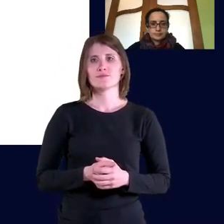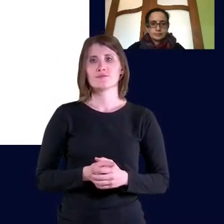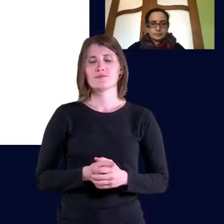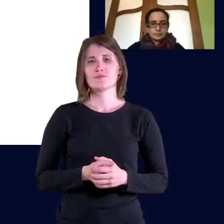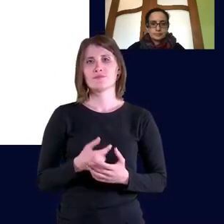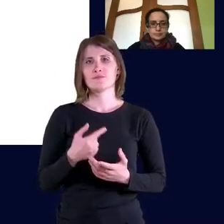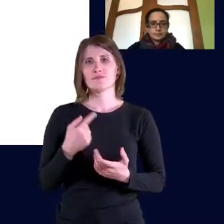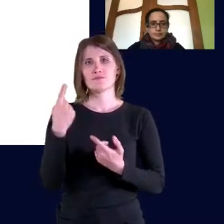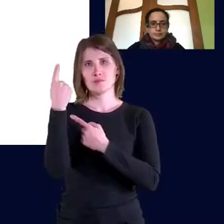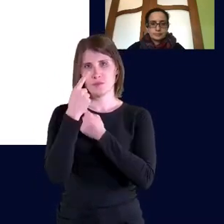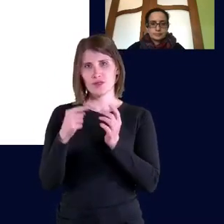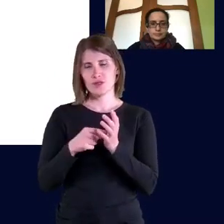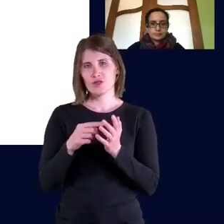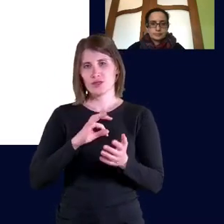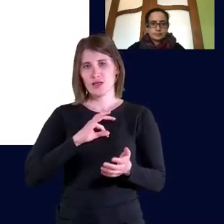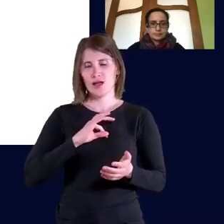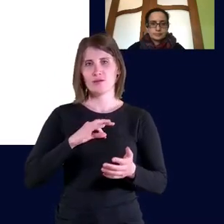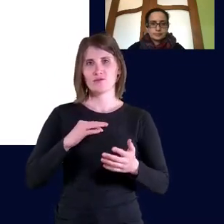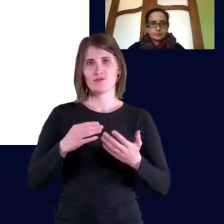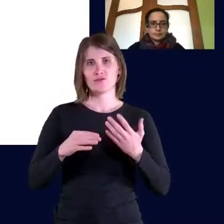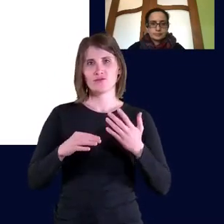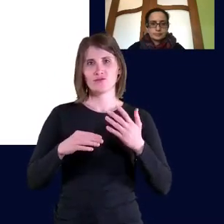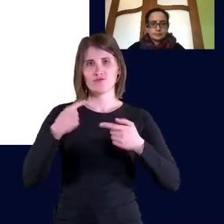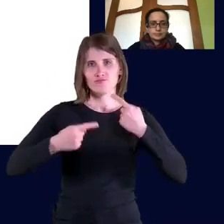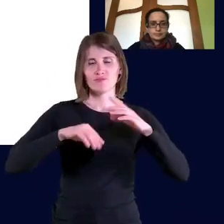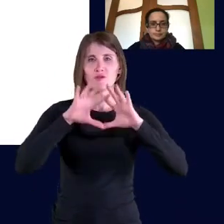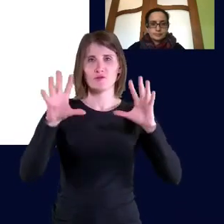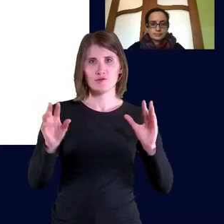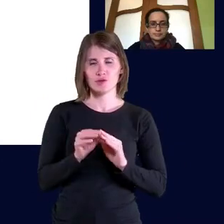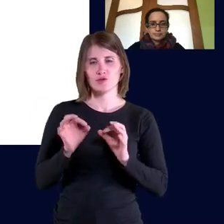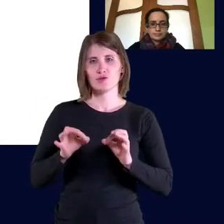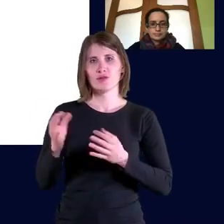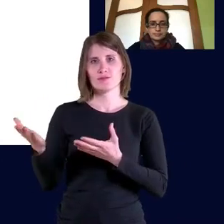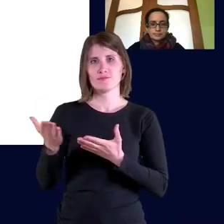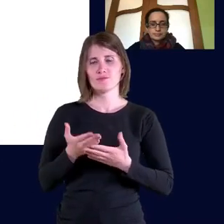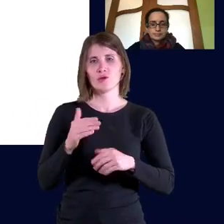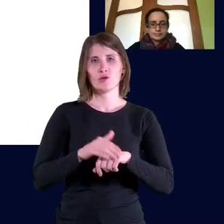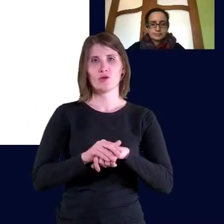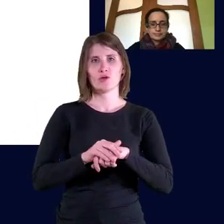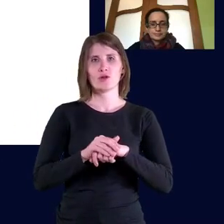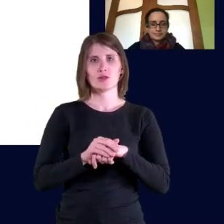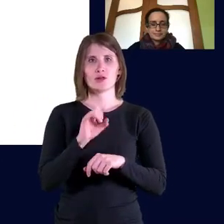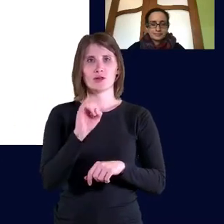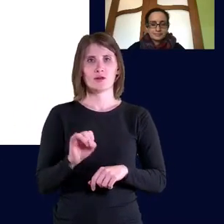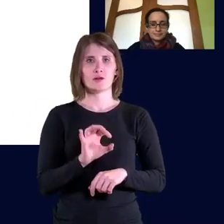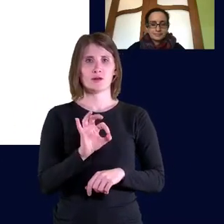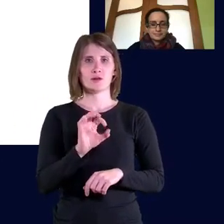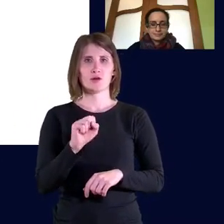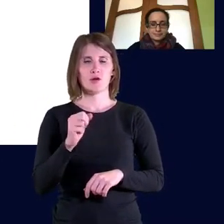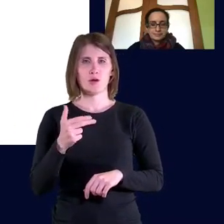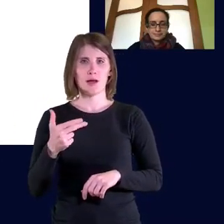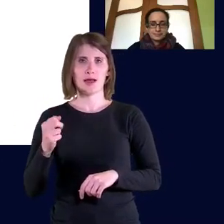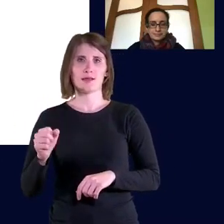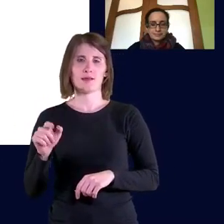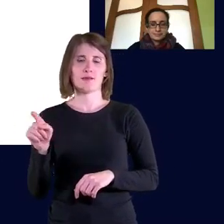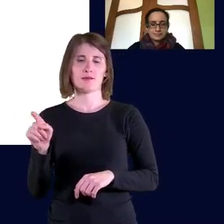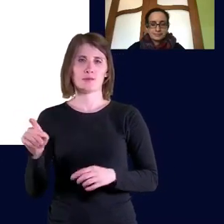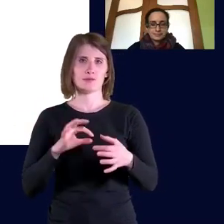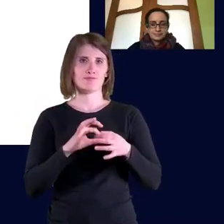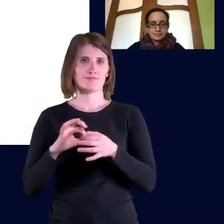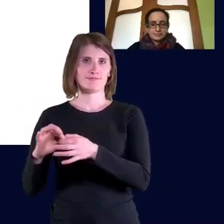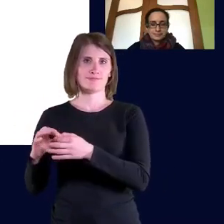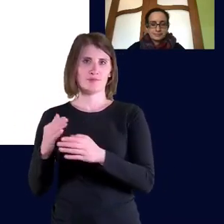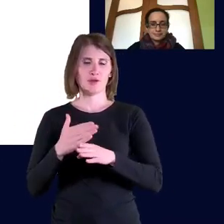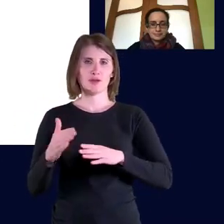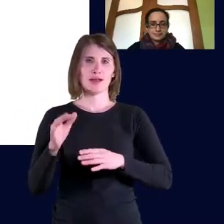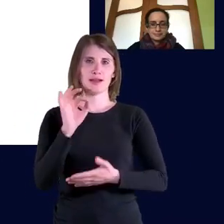byłoby na tyle i teraz oddaję głos FC Joannie dzięglewski która będzie kontynuować temat